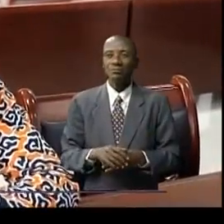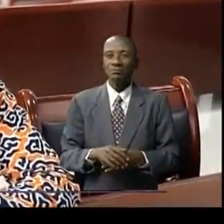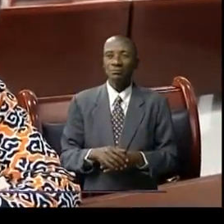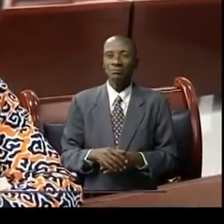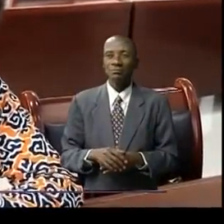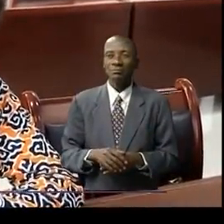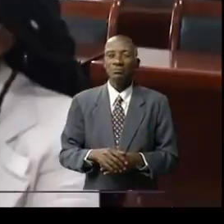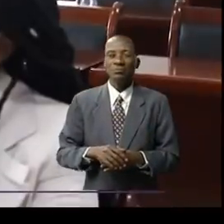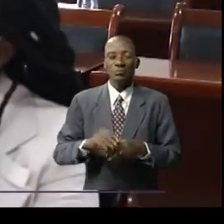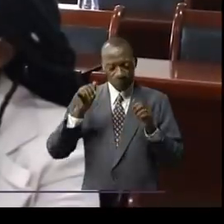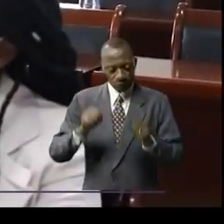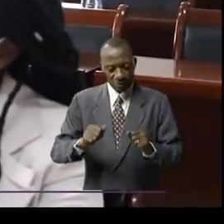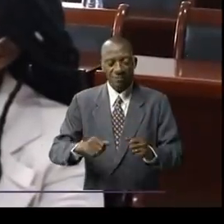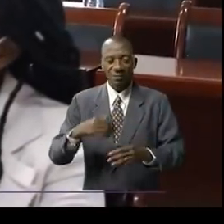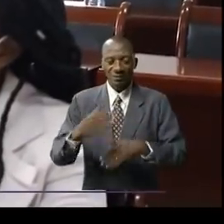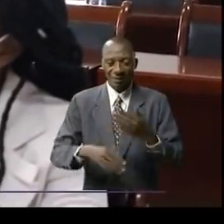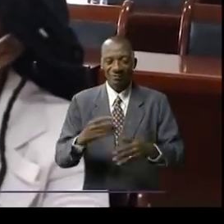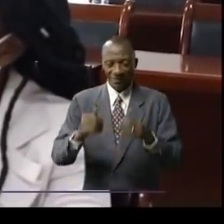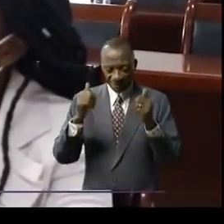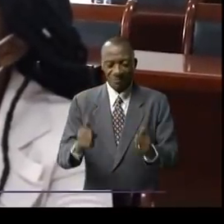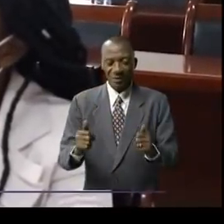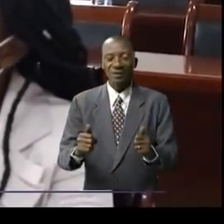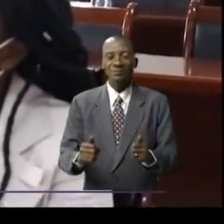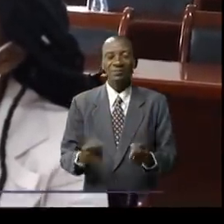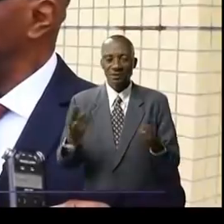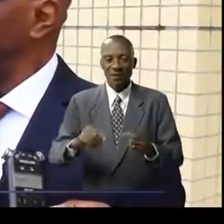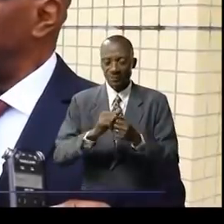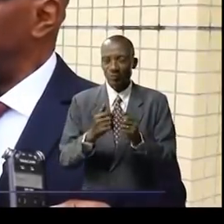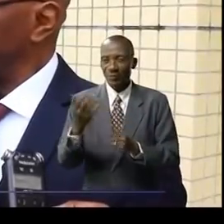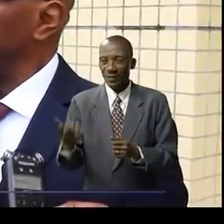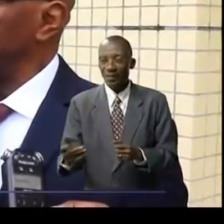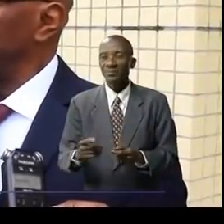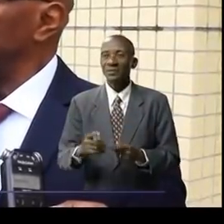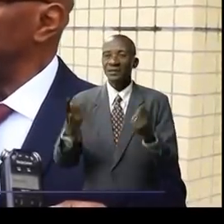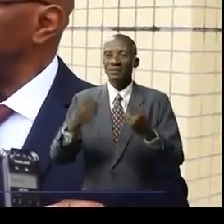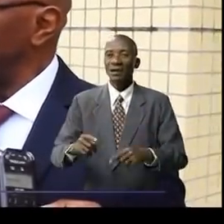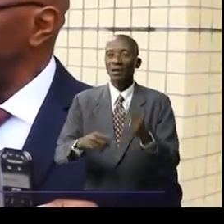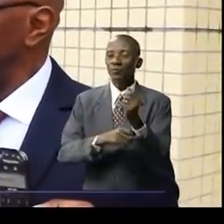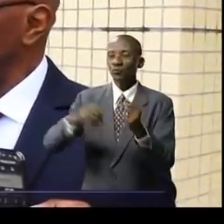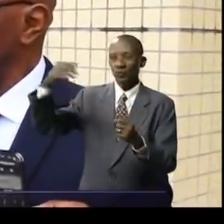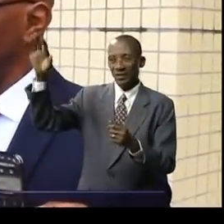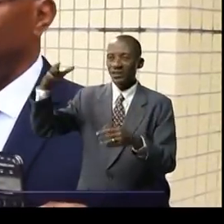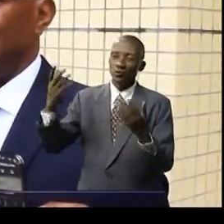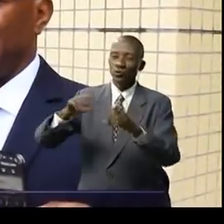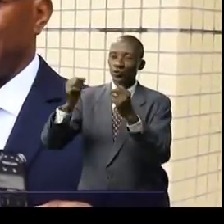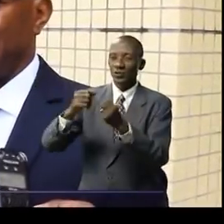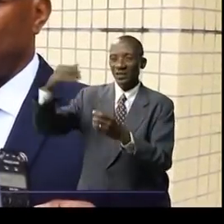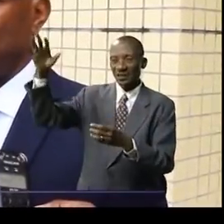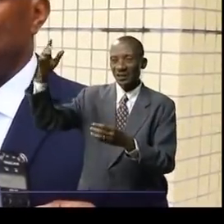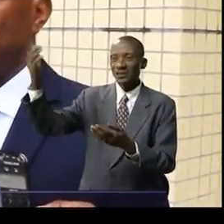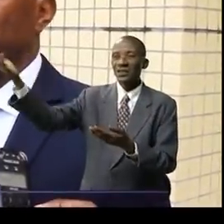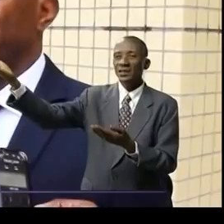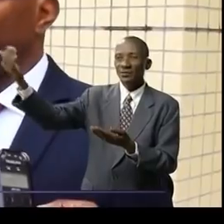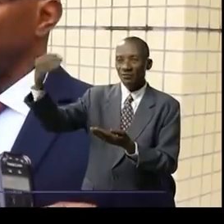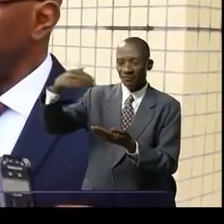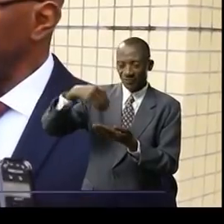présenter nos devis, nos offres, afin que nous puissions gagner le marché et que ça